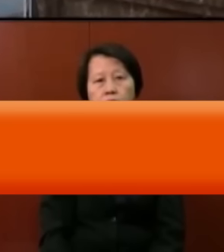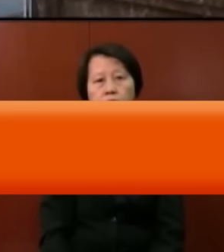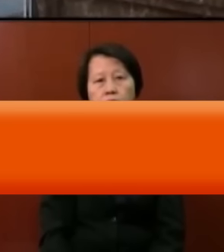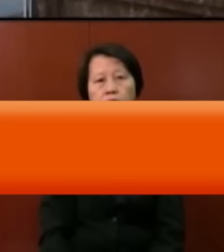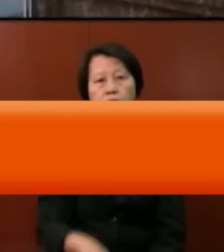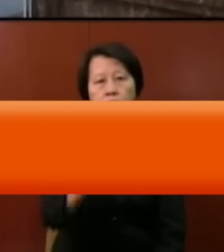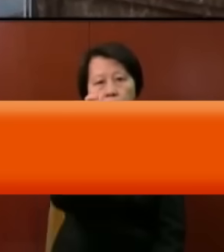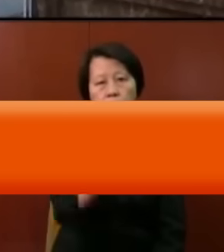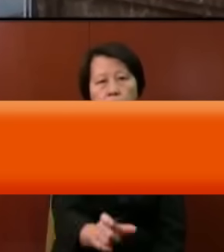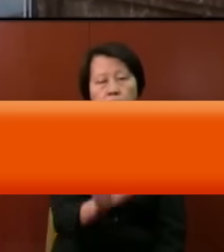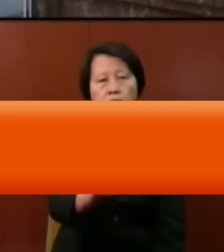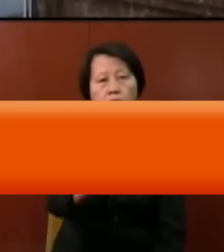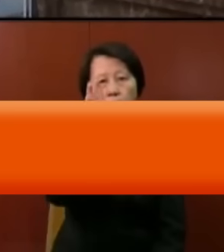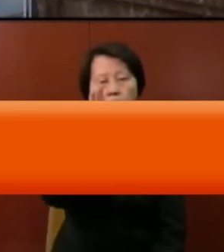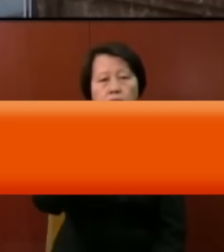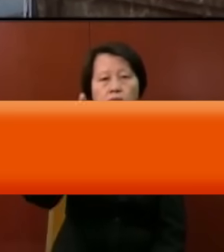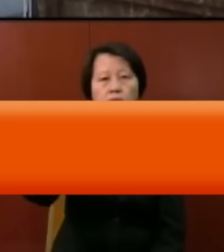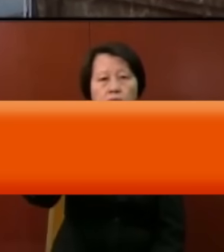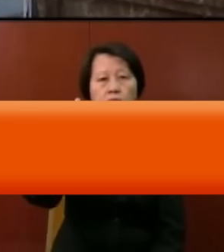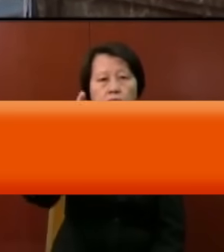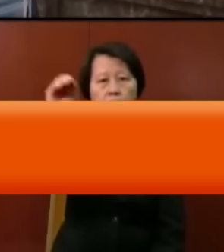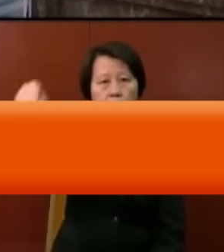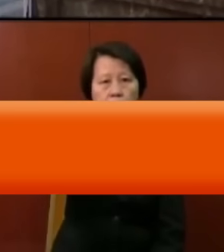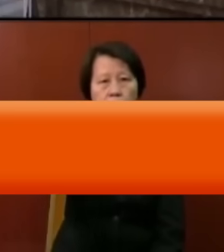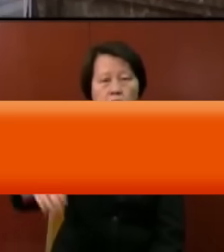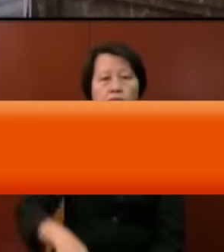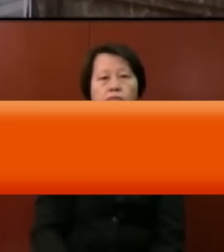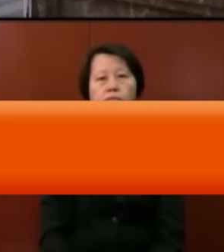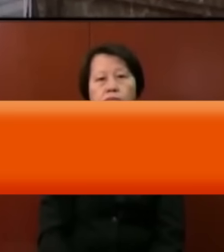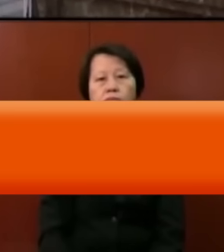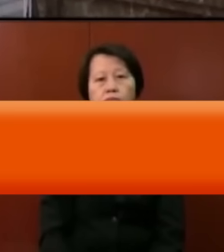nama calon yang dipilih Tuan laut